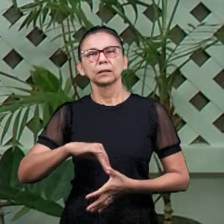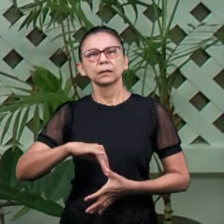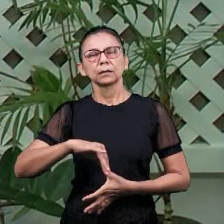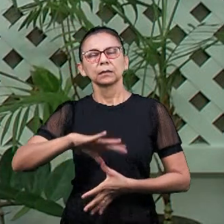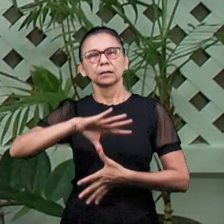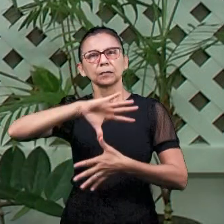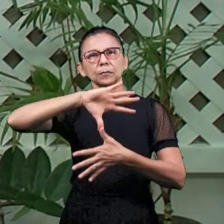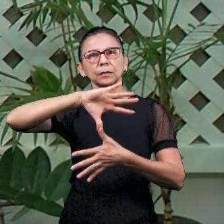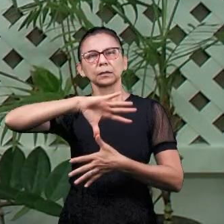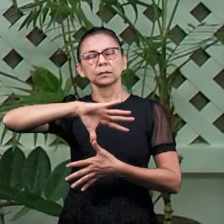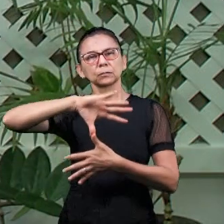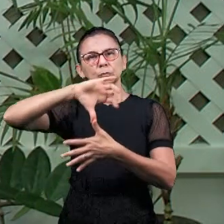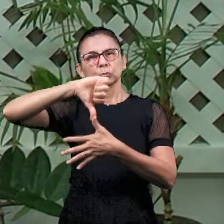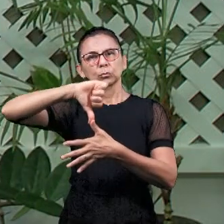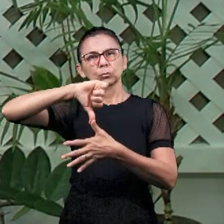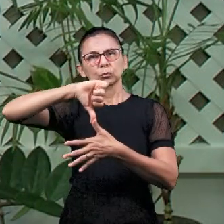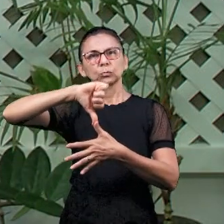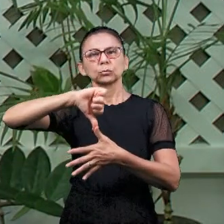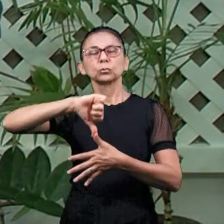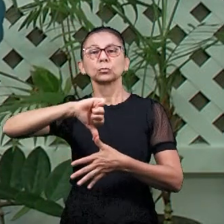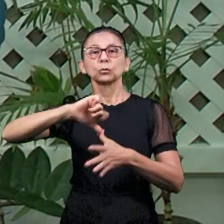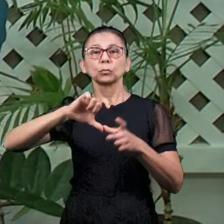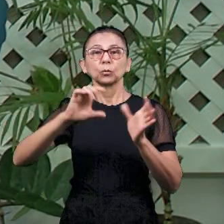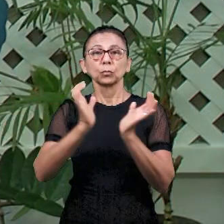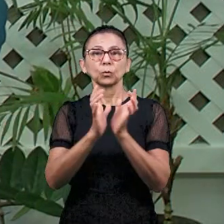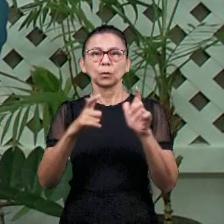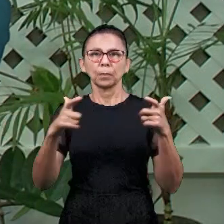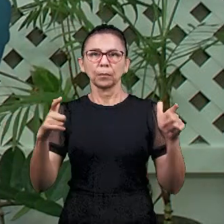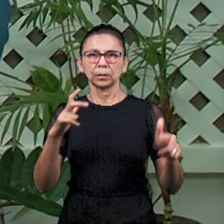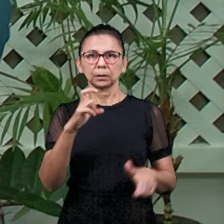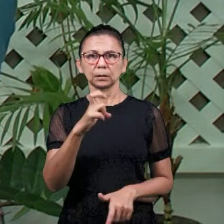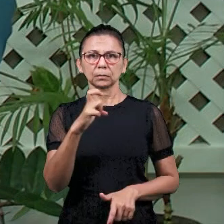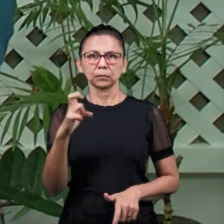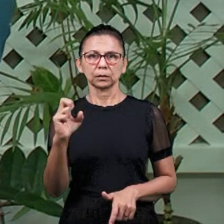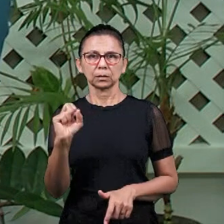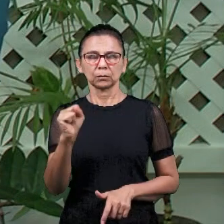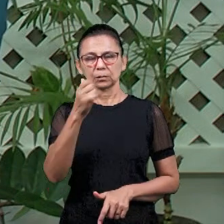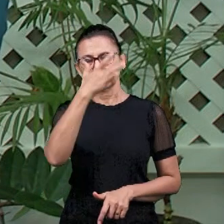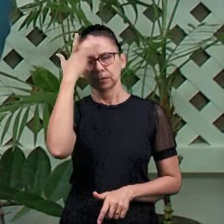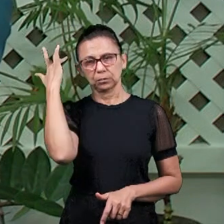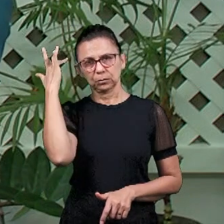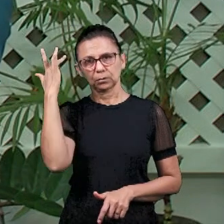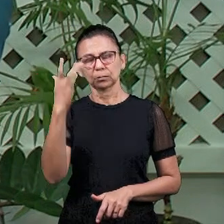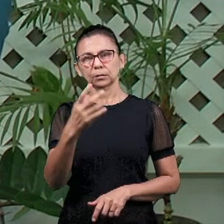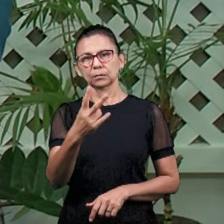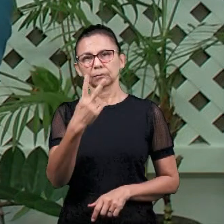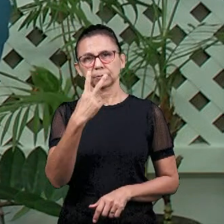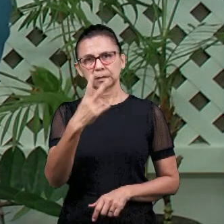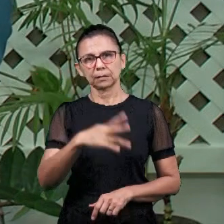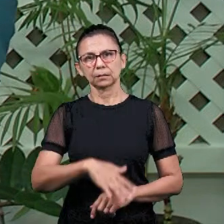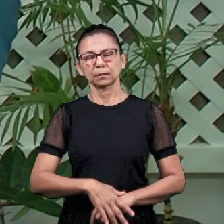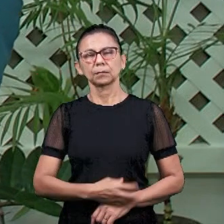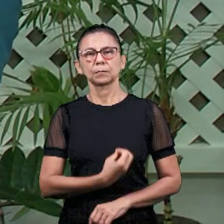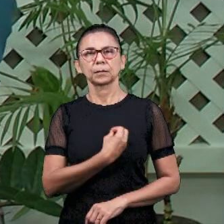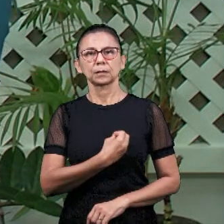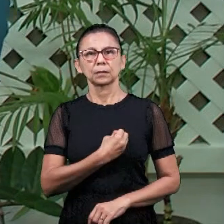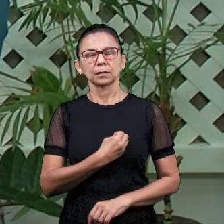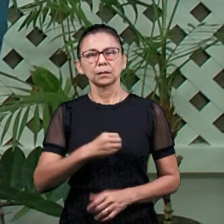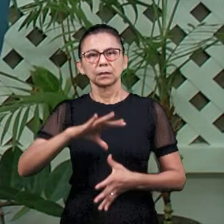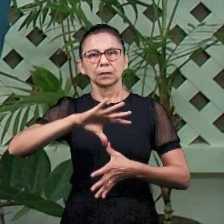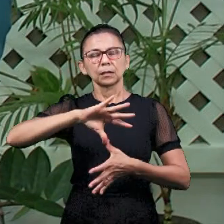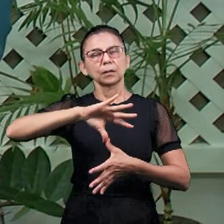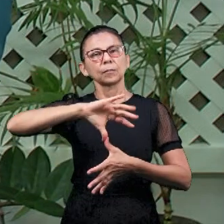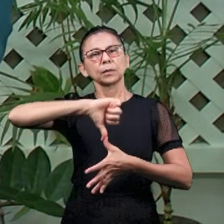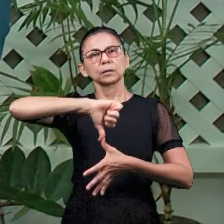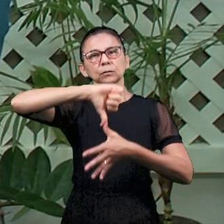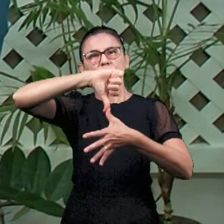avec 558 participations. L'Amérique du Nord avec presque 200. Europe, de la même manière,